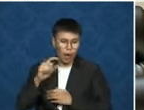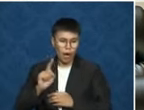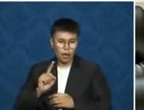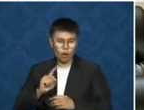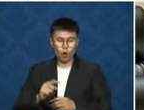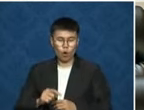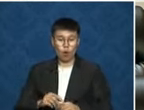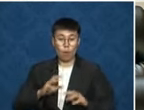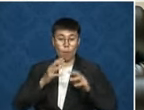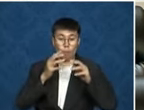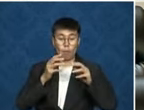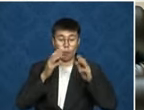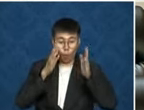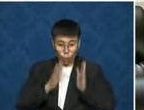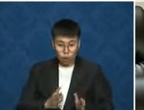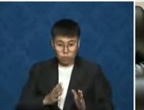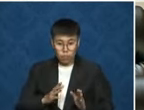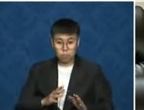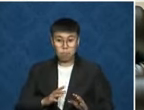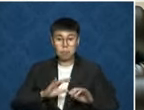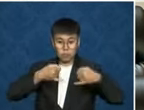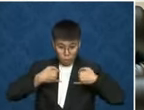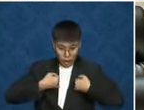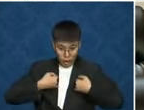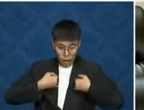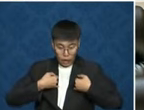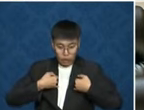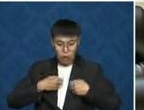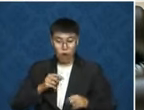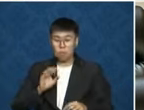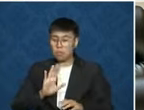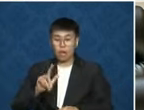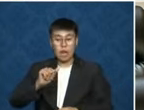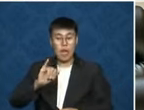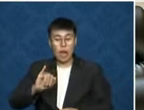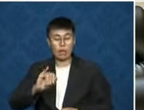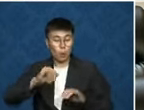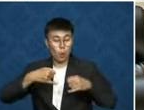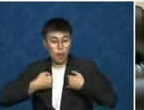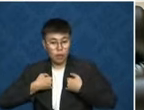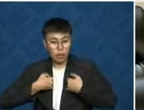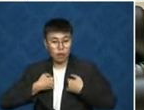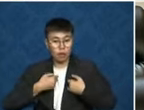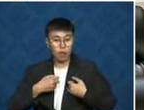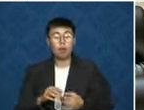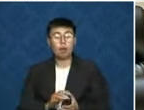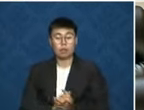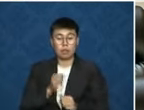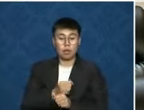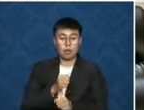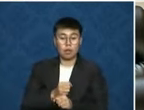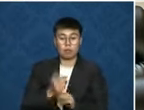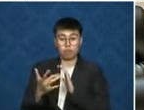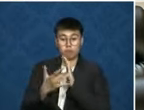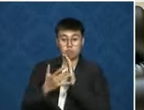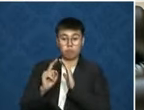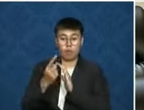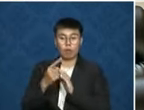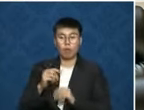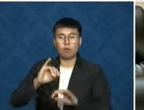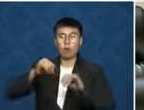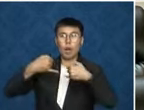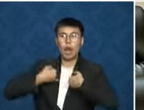ป็นเจ้านายของปัญญาประดิษฐ์อย่างที่ควรจะเป็นไม่ใช่ถูกบงการทำให้สิ่งประดิษฐ์กลายมาเป็นนายเรา